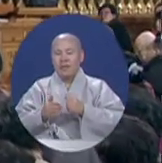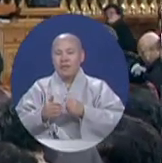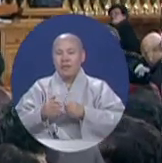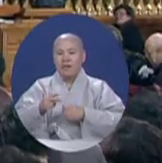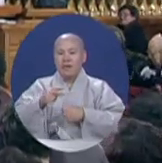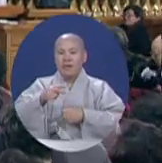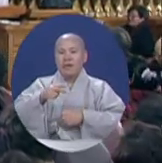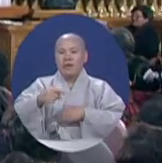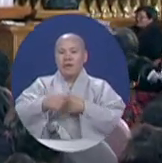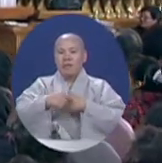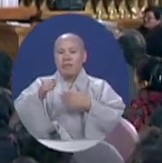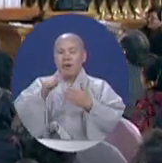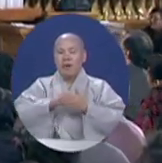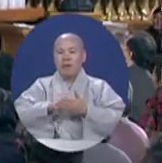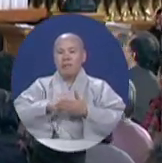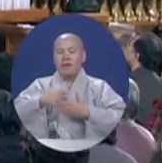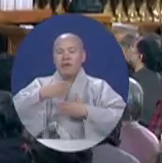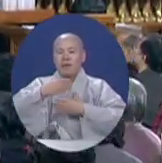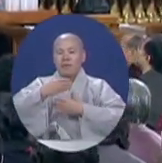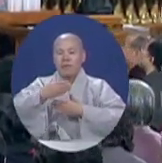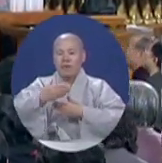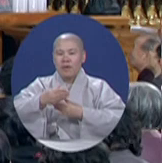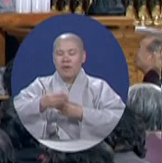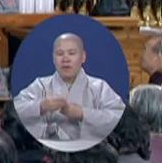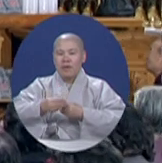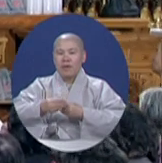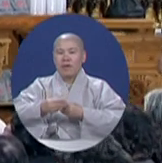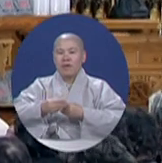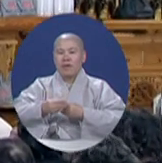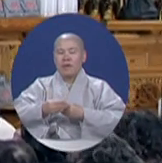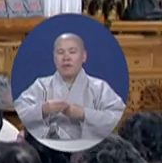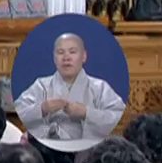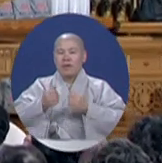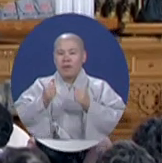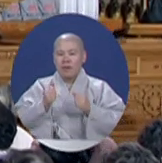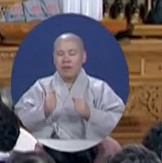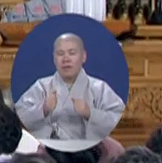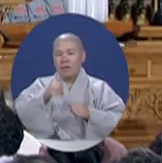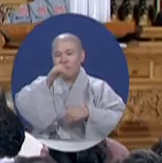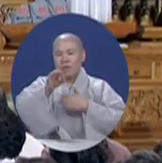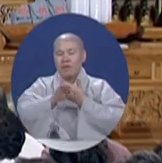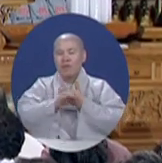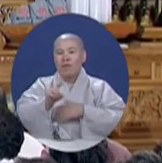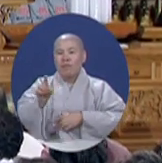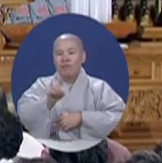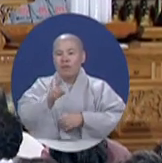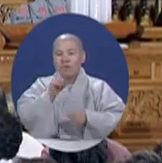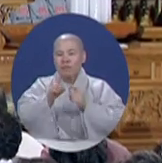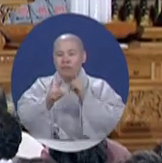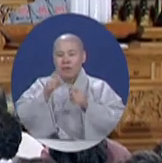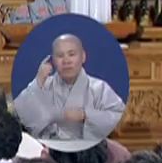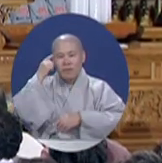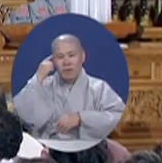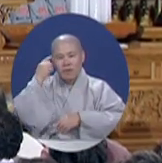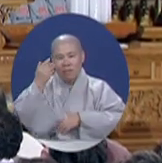심히 안주하면 마음이 편안하게 머물면 무슨 말씀이 있는가?